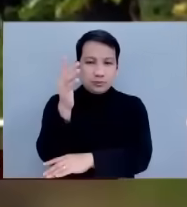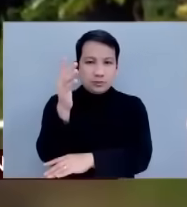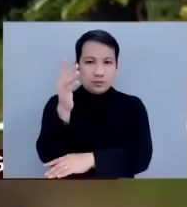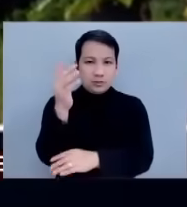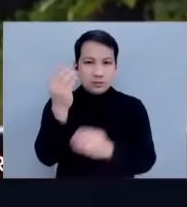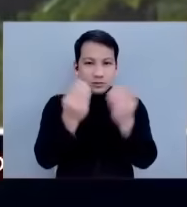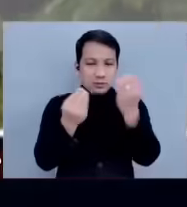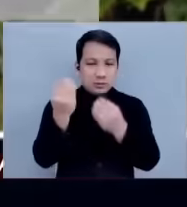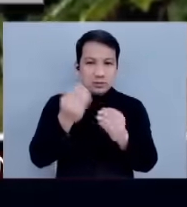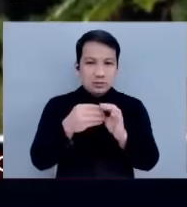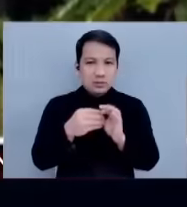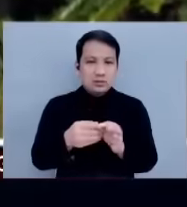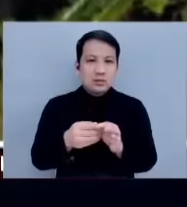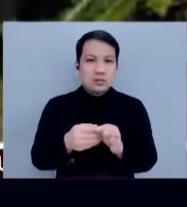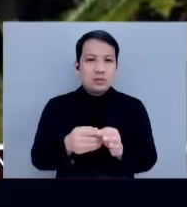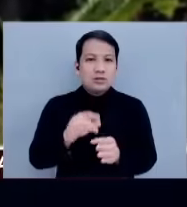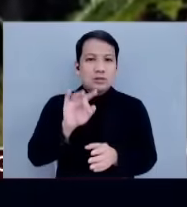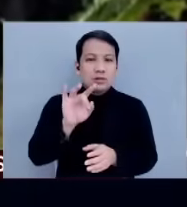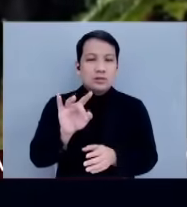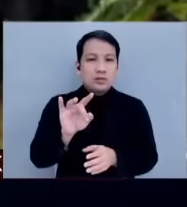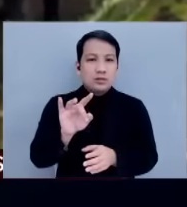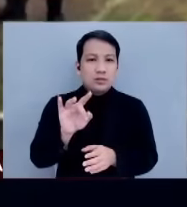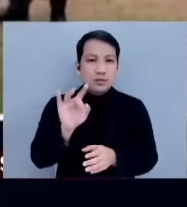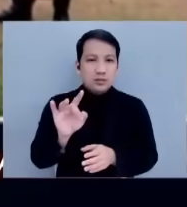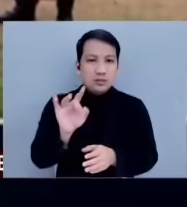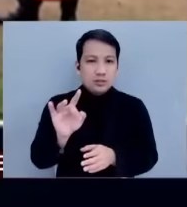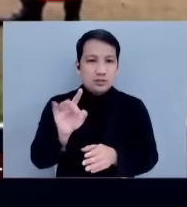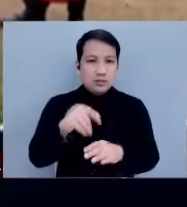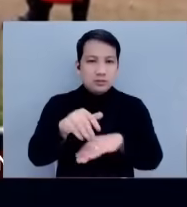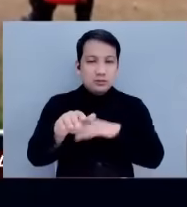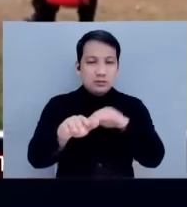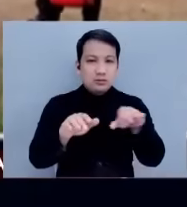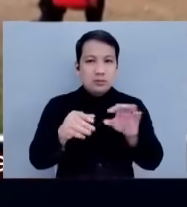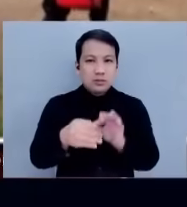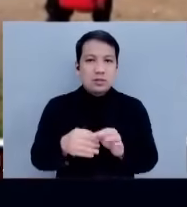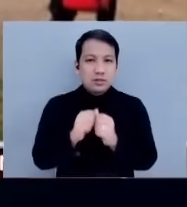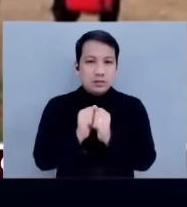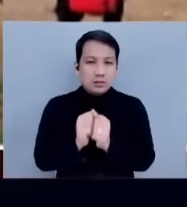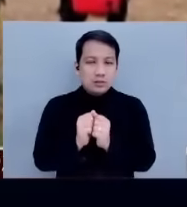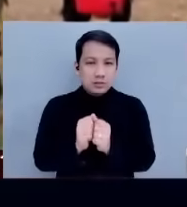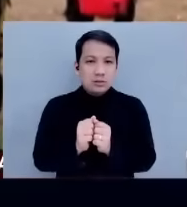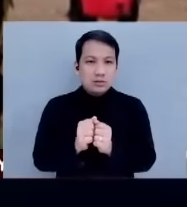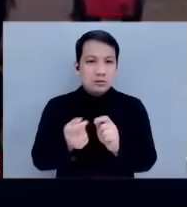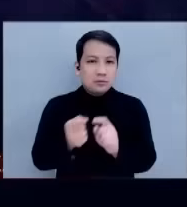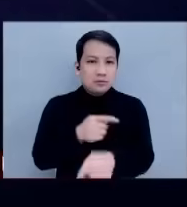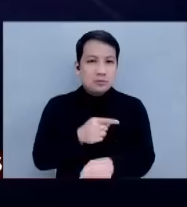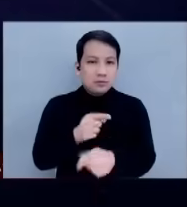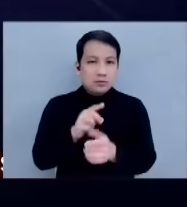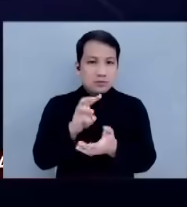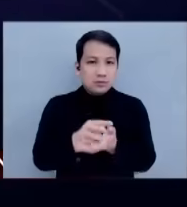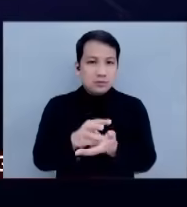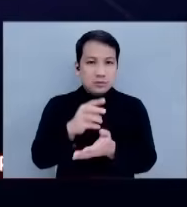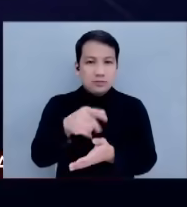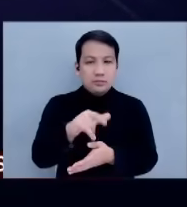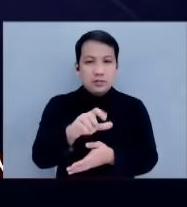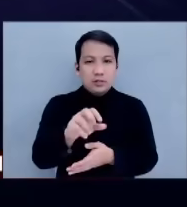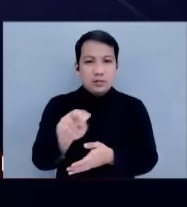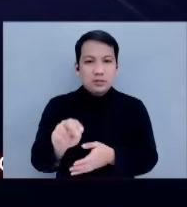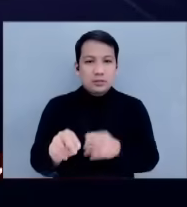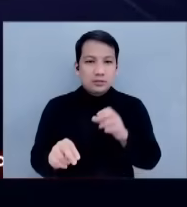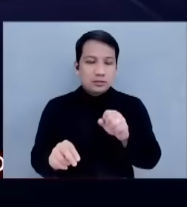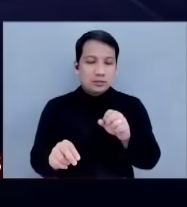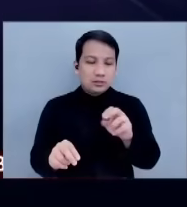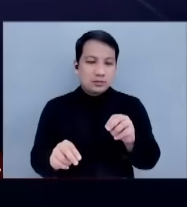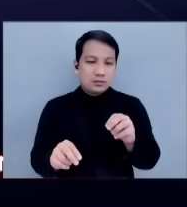daanan, mahigit 80 rescuers ang ipinadala sa lugar. Kabilang dyan ang mula sa mga bayan ng Palanan at San Mariano. Gayon din